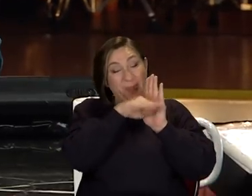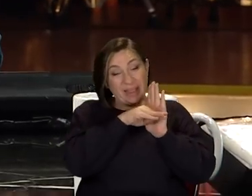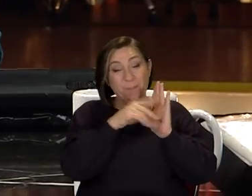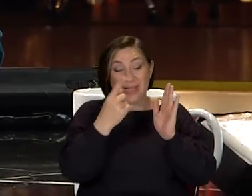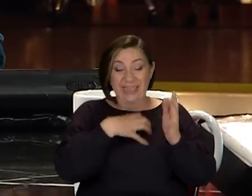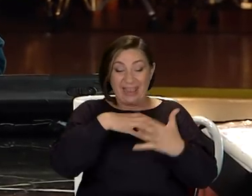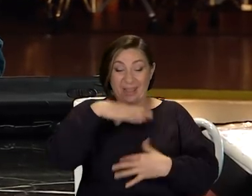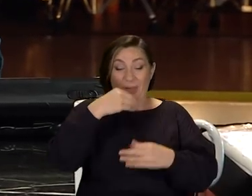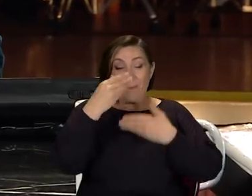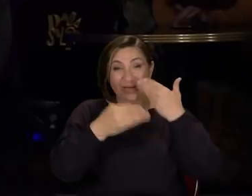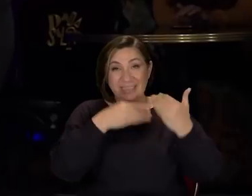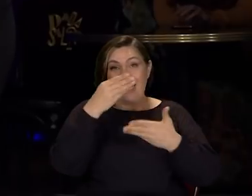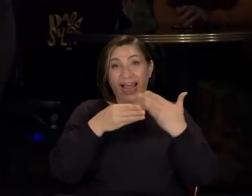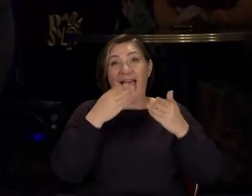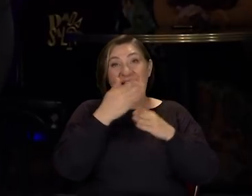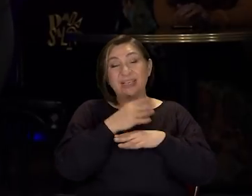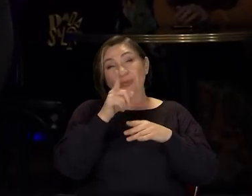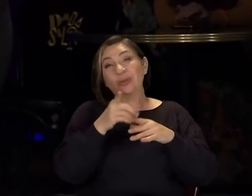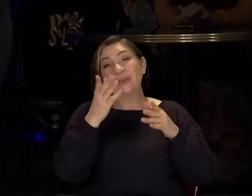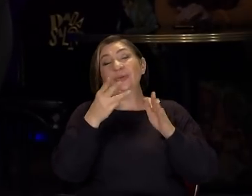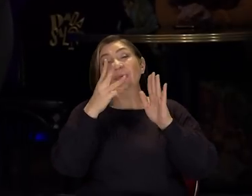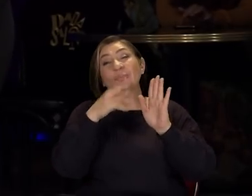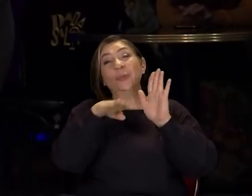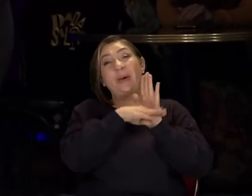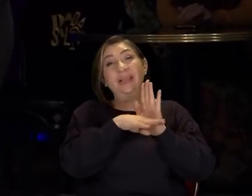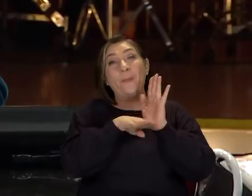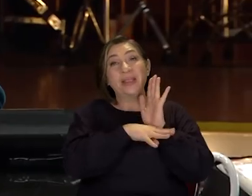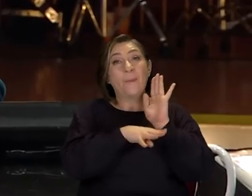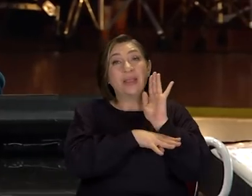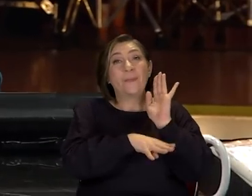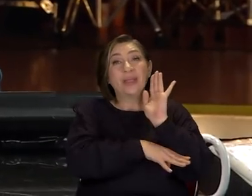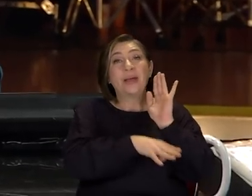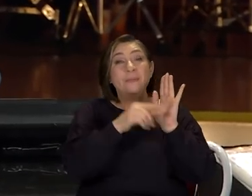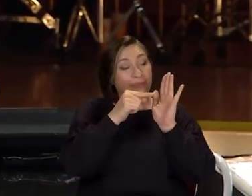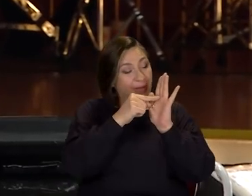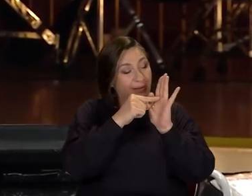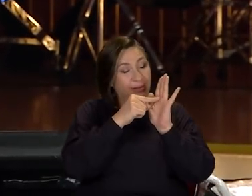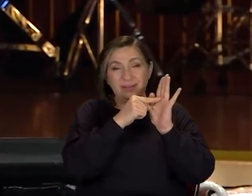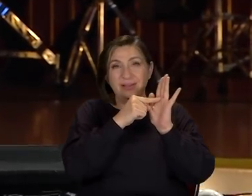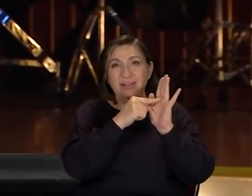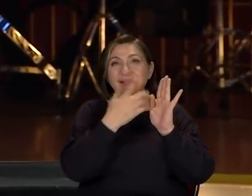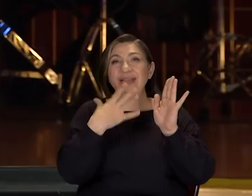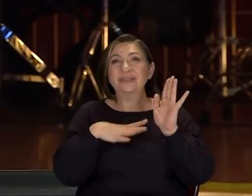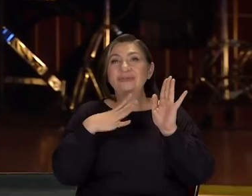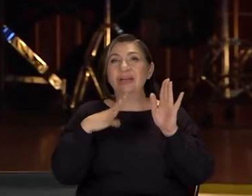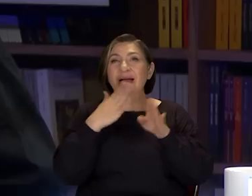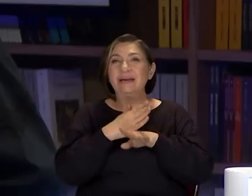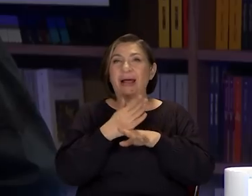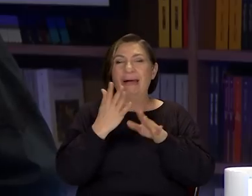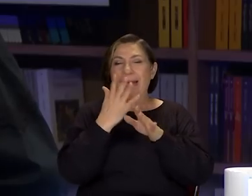biraz kendimden bahsederek aslında şunu biliyorum. Üçüncü madde olarak falan. Daha birinci maddeye gel. Ne istiyorsun